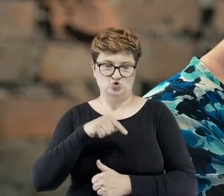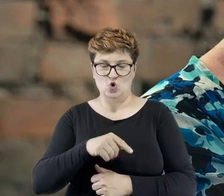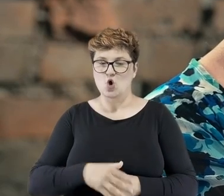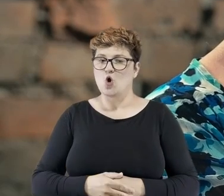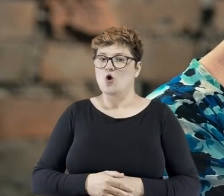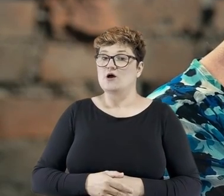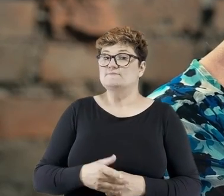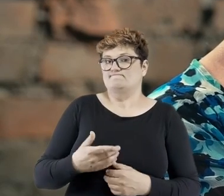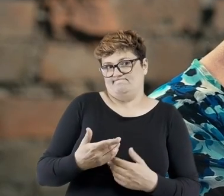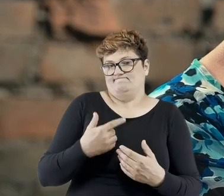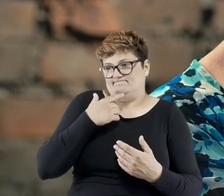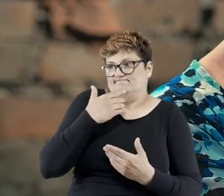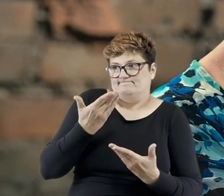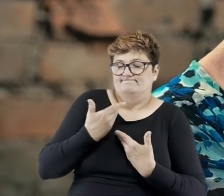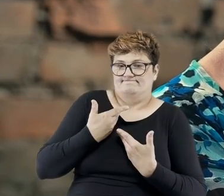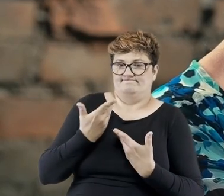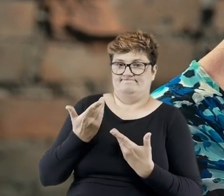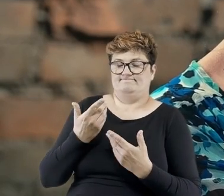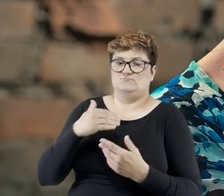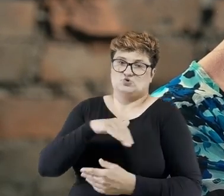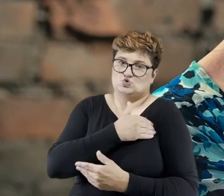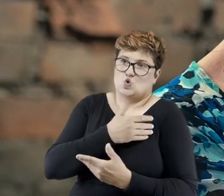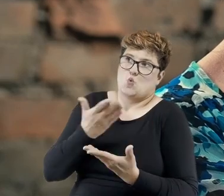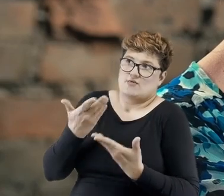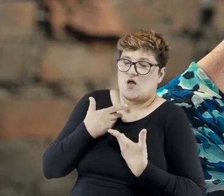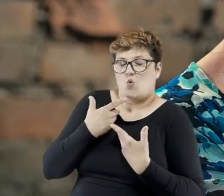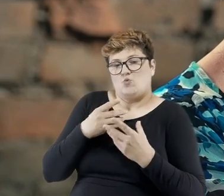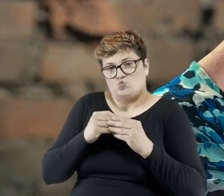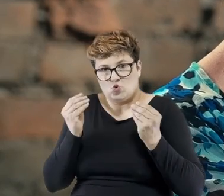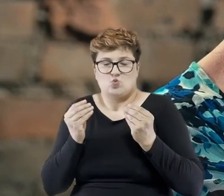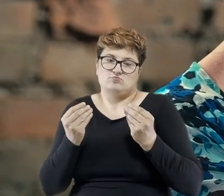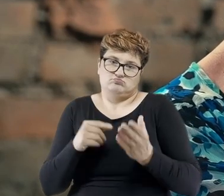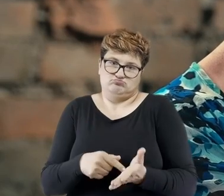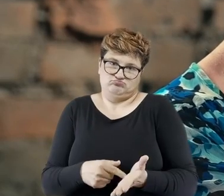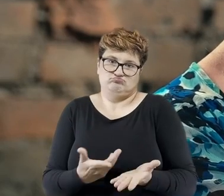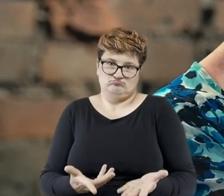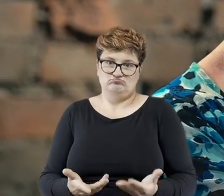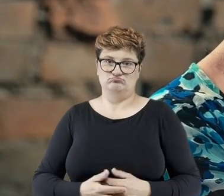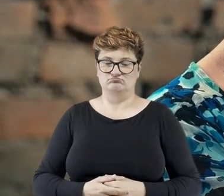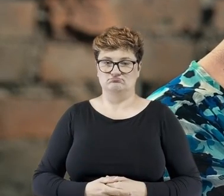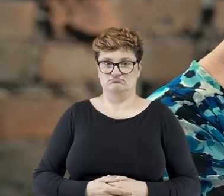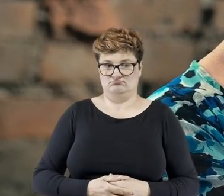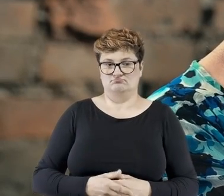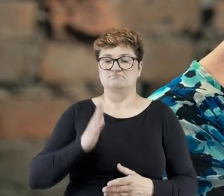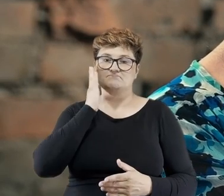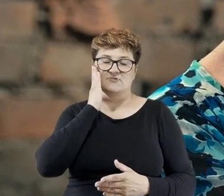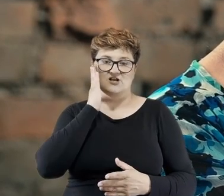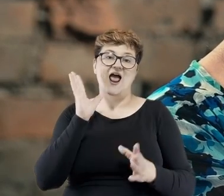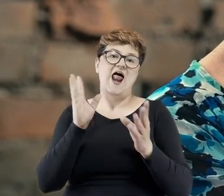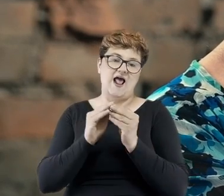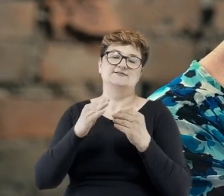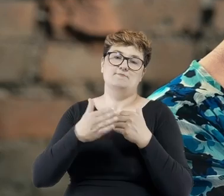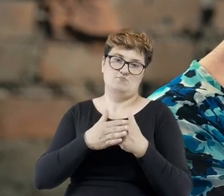i ona korzysta z tego, co jej po prostu szkoła jest jej skłonna dać. No, w związku z tym rzeczywiście póki mieszkała